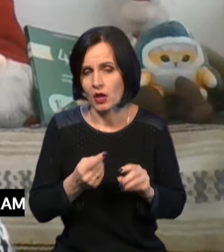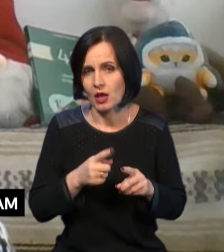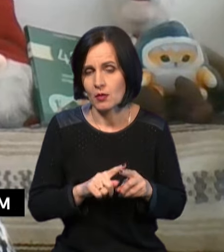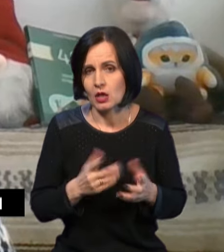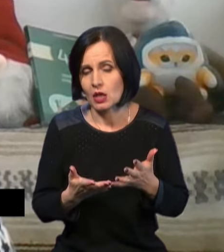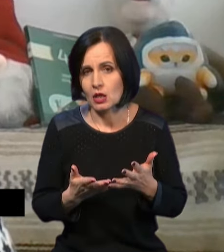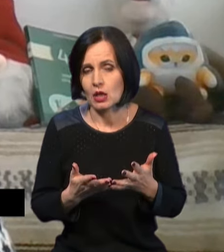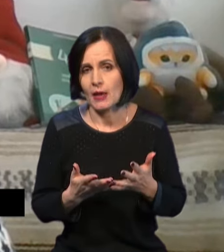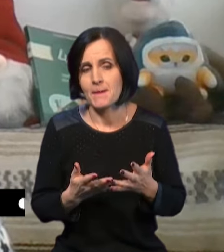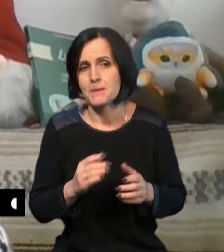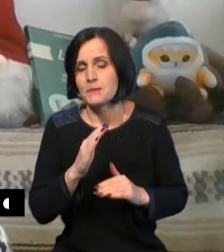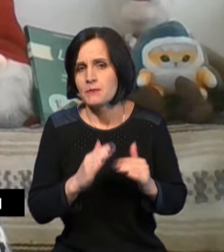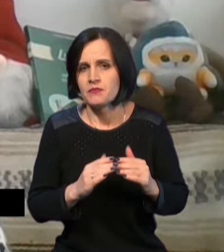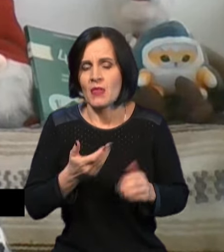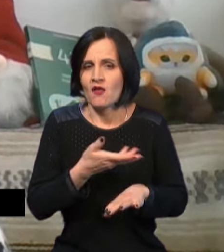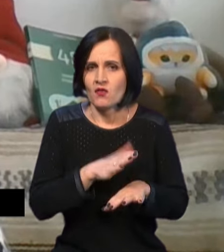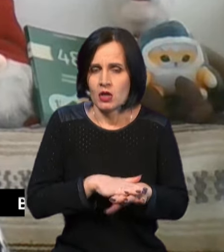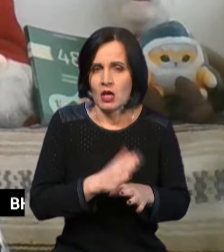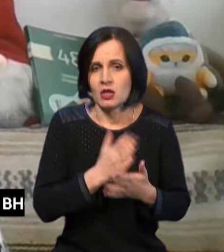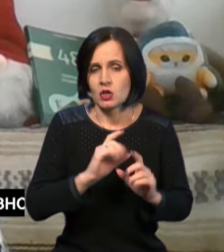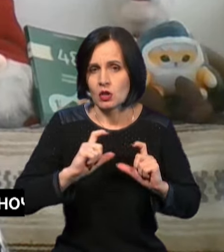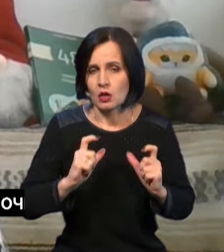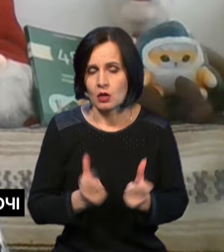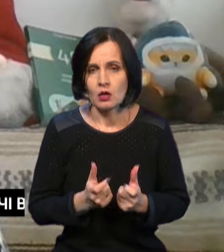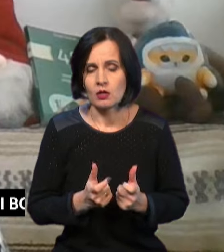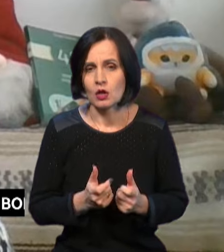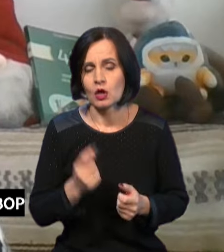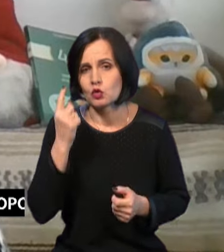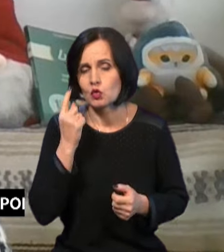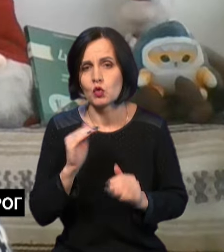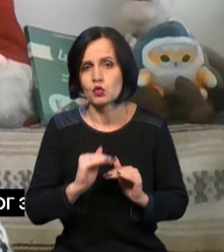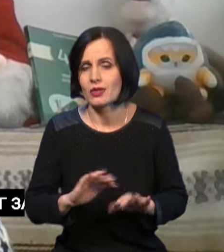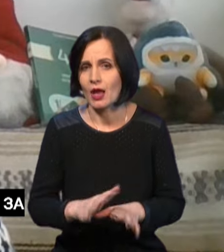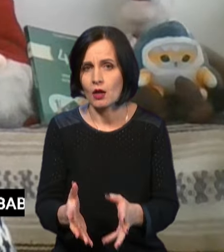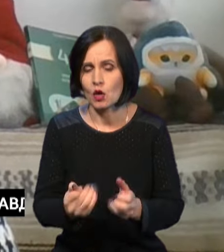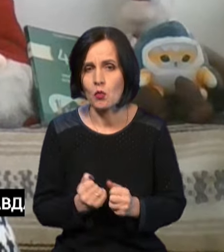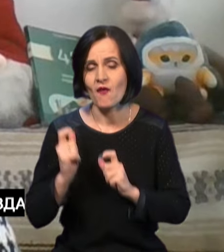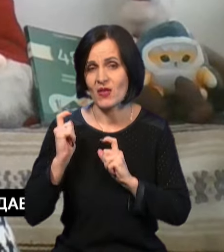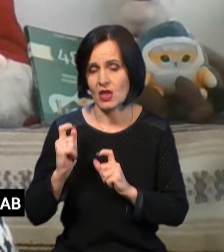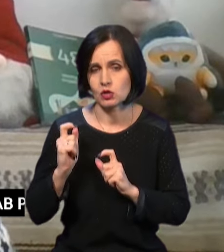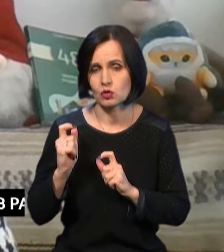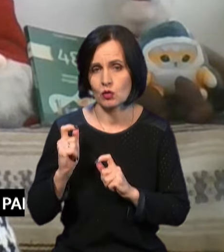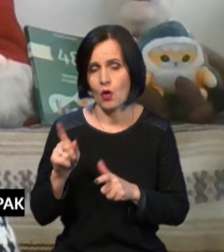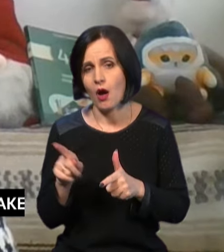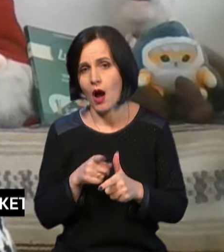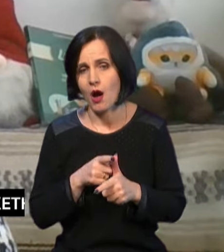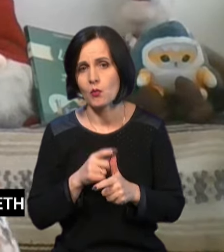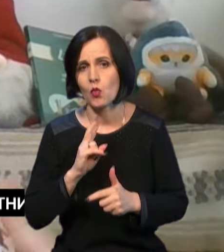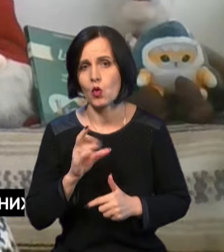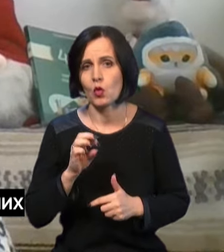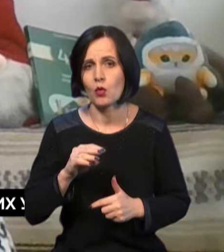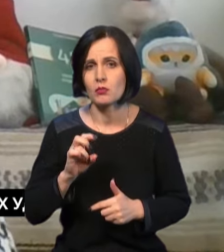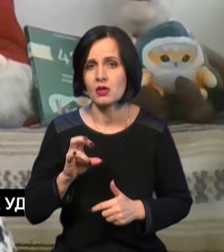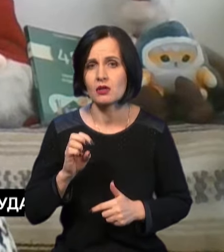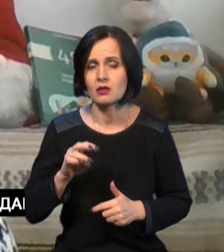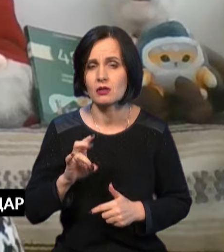важкі, є обмеження. Да? Ну, наприклад, навряд чи дитину візьмуть, там, умовно кажучи, вантажником чи комірником в